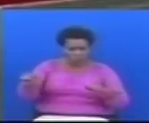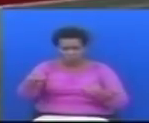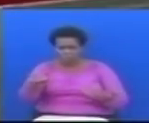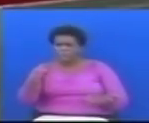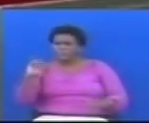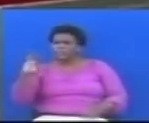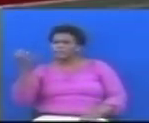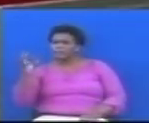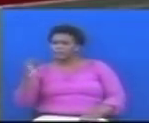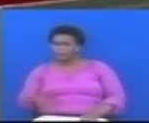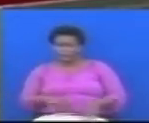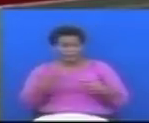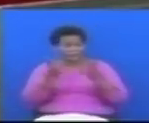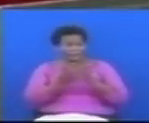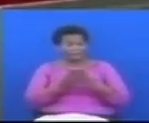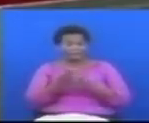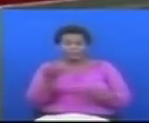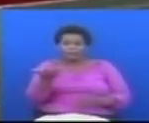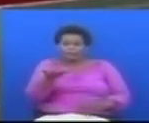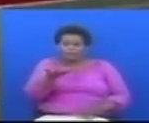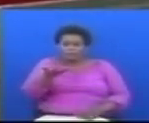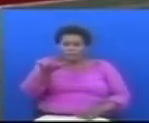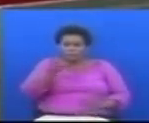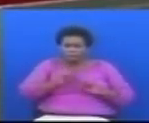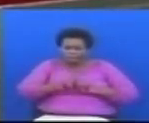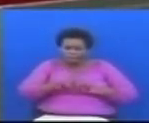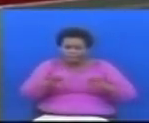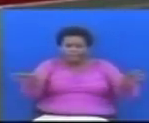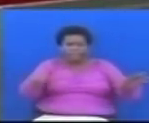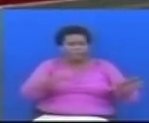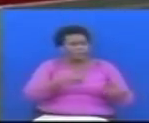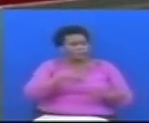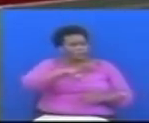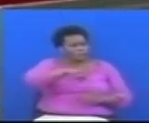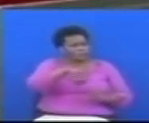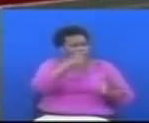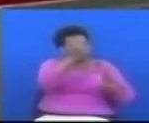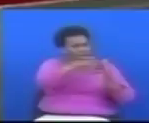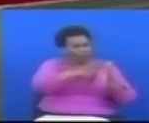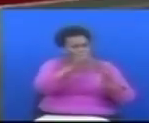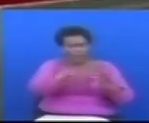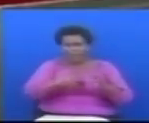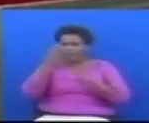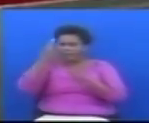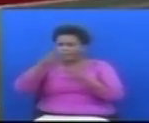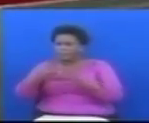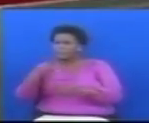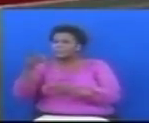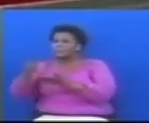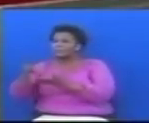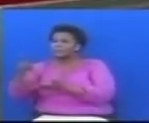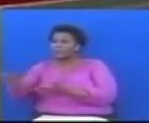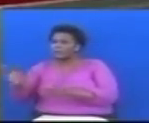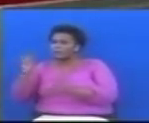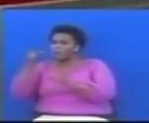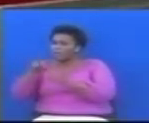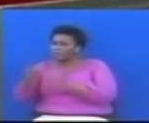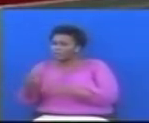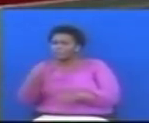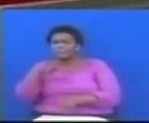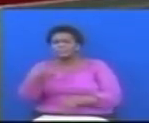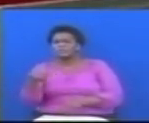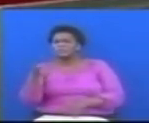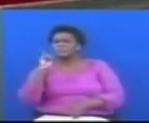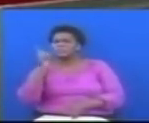kutekeleza mradi wa kusambaza gesi asilia katika miji ya Mtwara, Lindi, Pwani na Dar es Salaam, ikiwa ni nishati mbadala ili kupunguza matumizi ya kuni